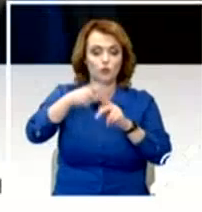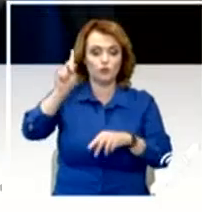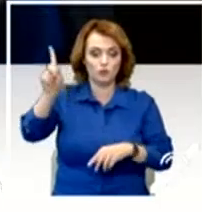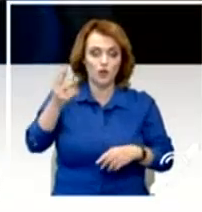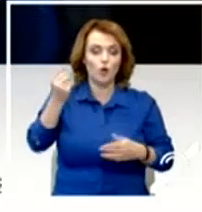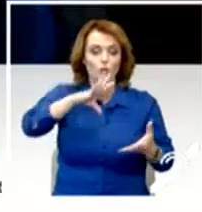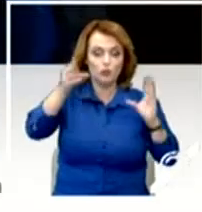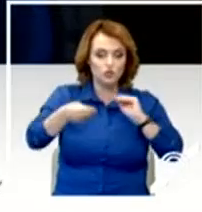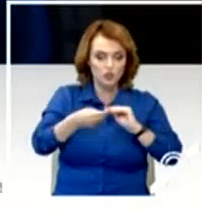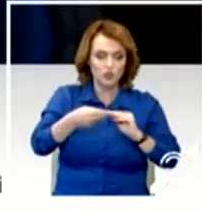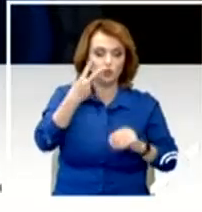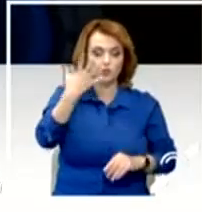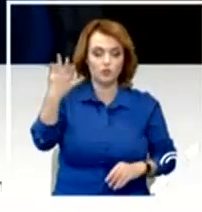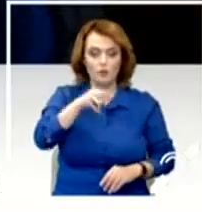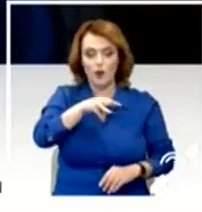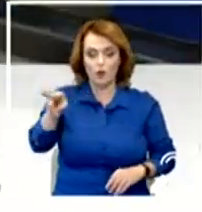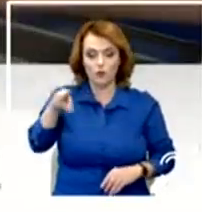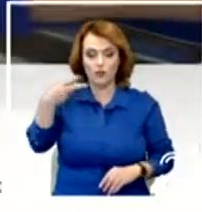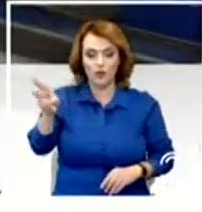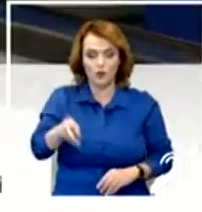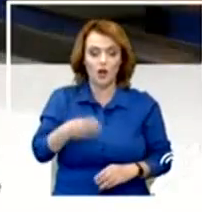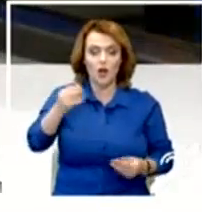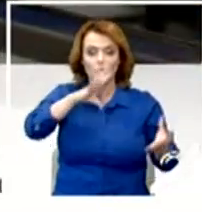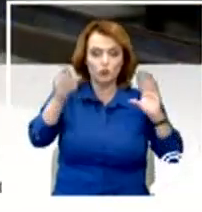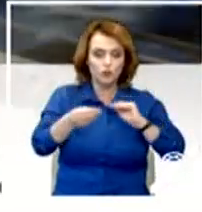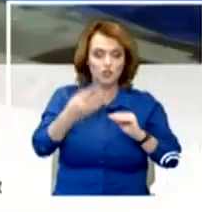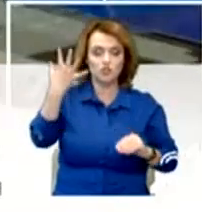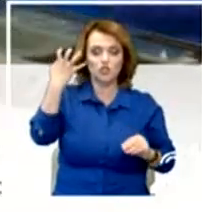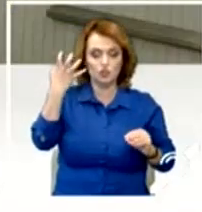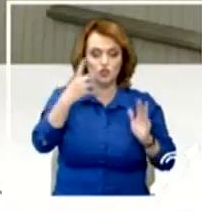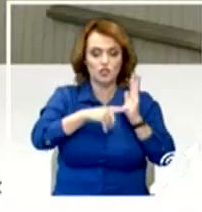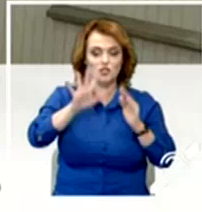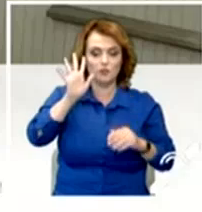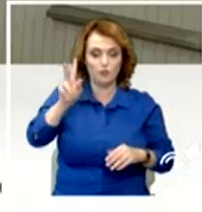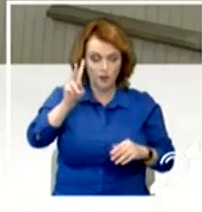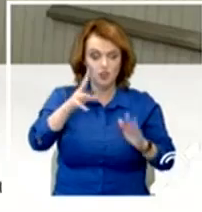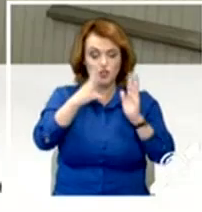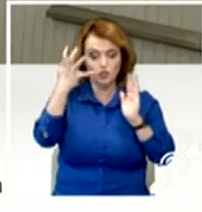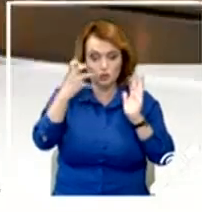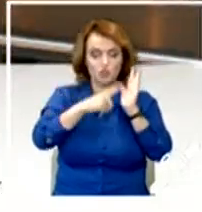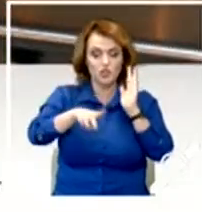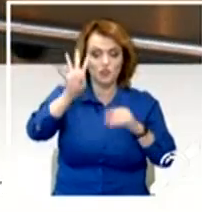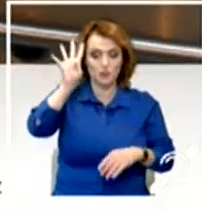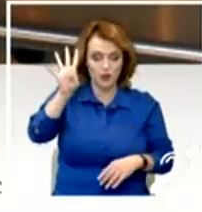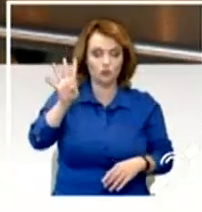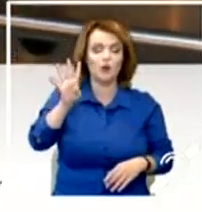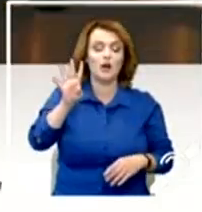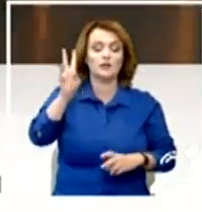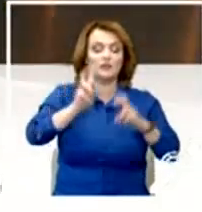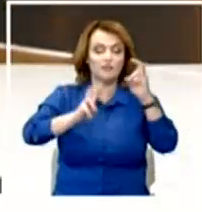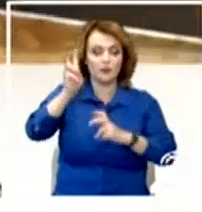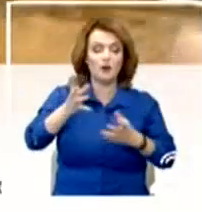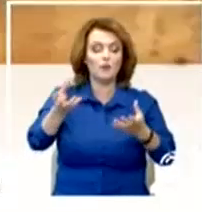afacerilor, cu un buget de 4,25 de milioane de euro. În total, 564 de întreprinderi au beneficiat de finanțări